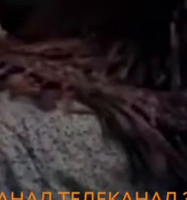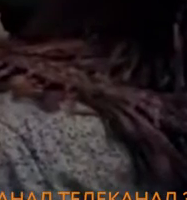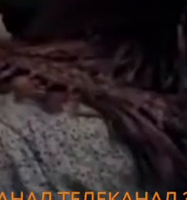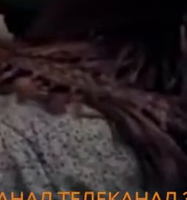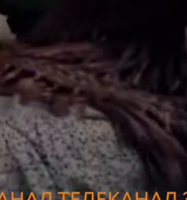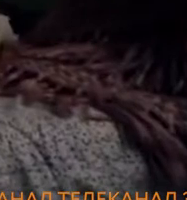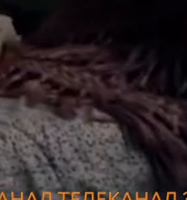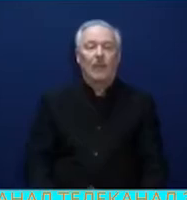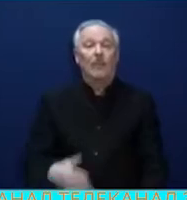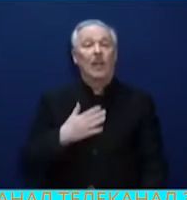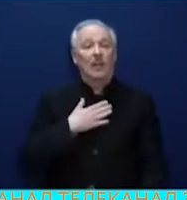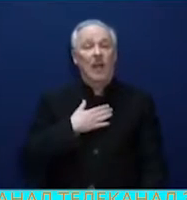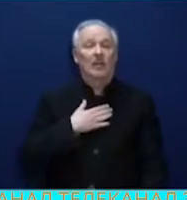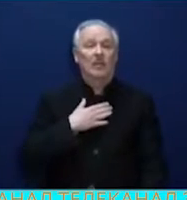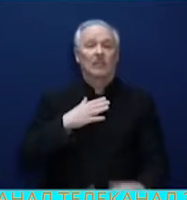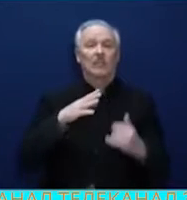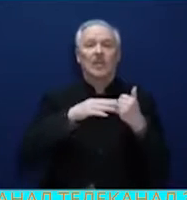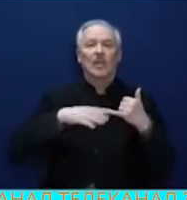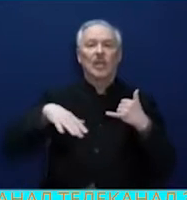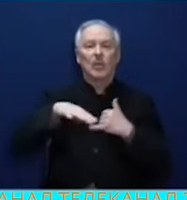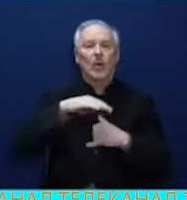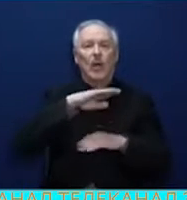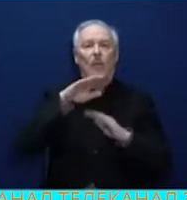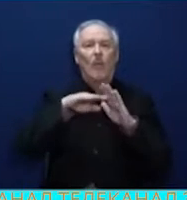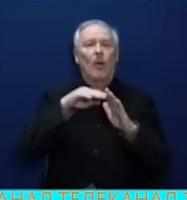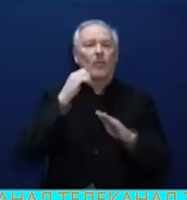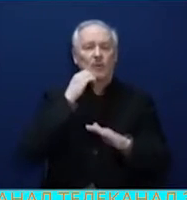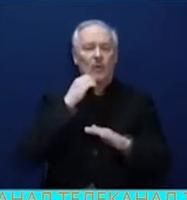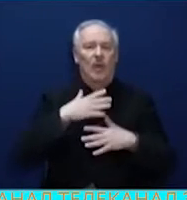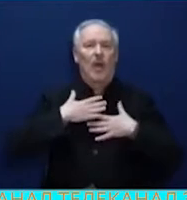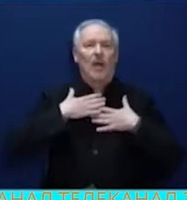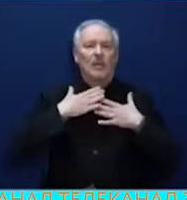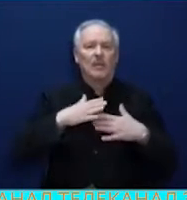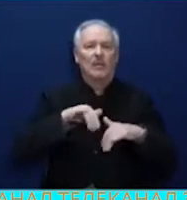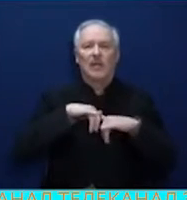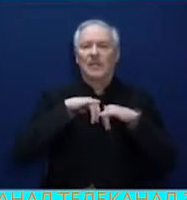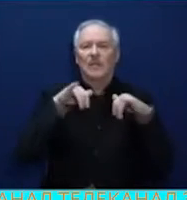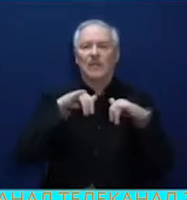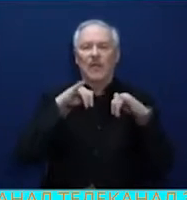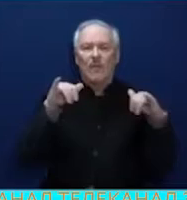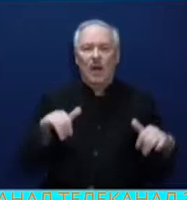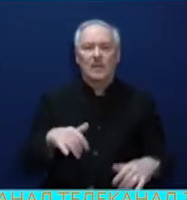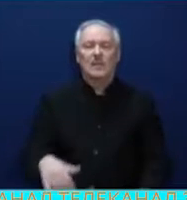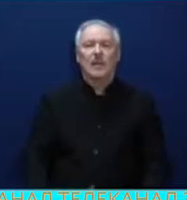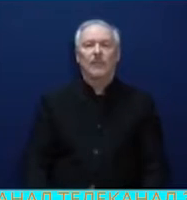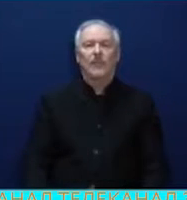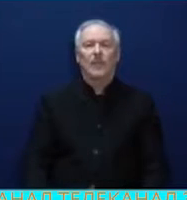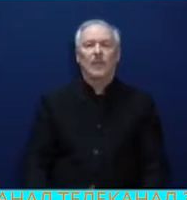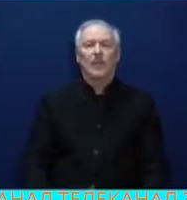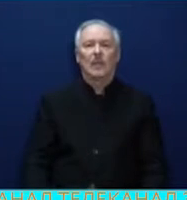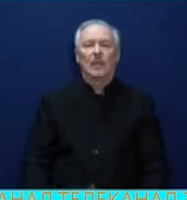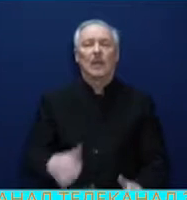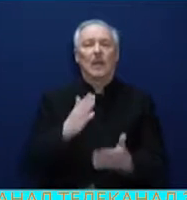регионе. Наша Подмосковье, наша территория очень активно развивается. Есть данные